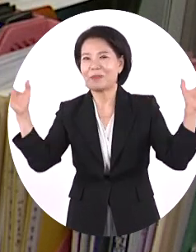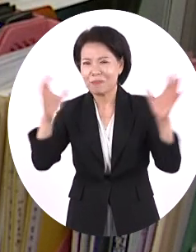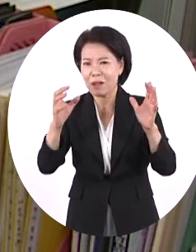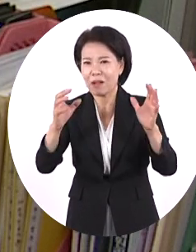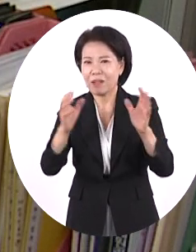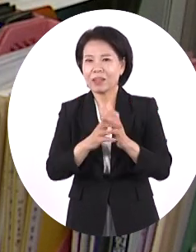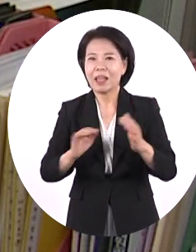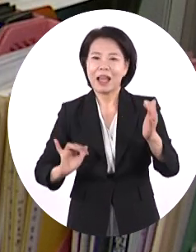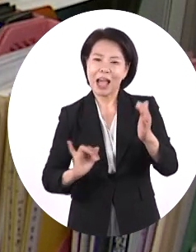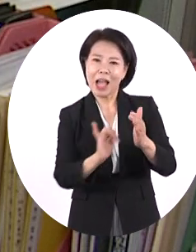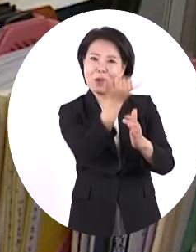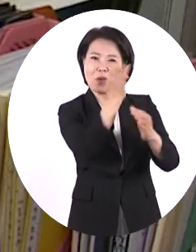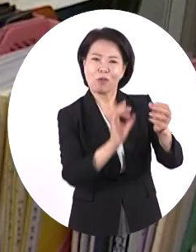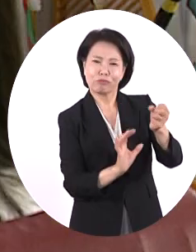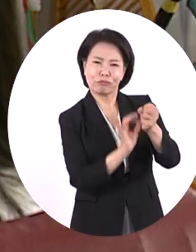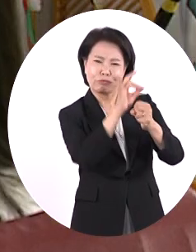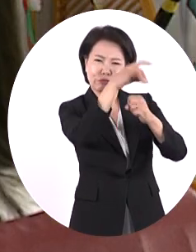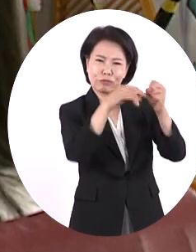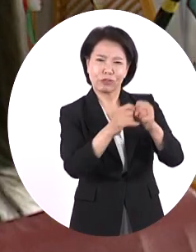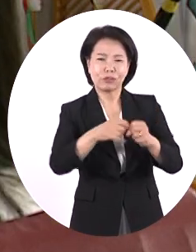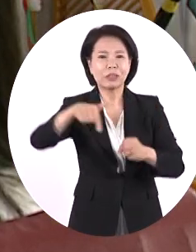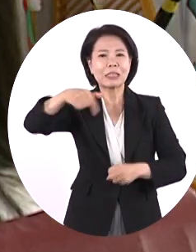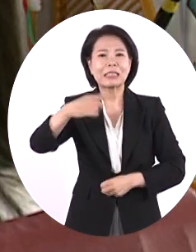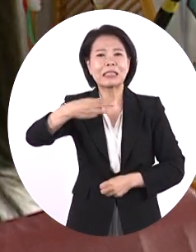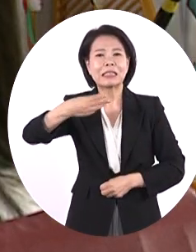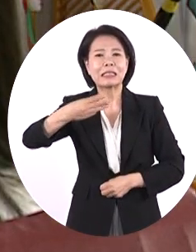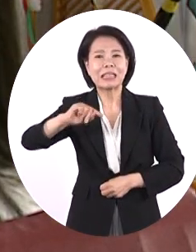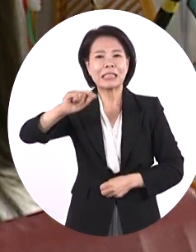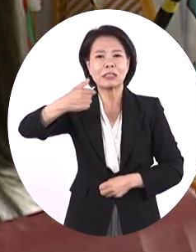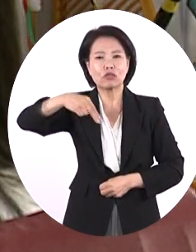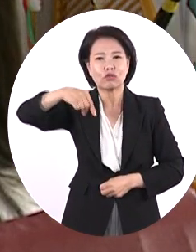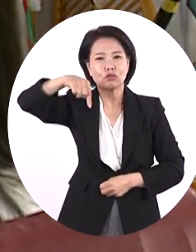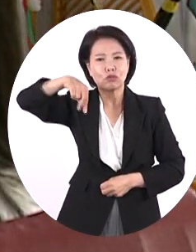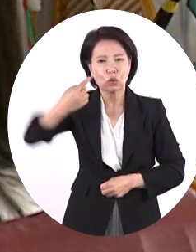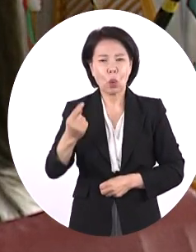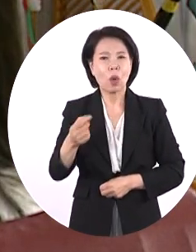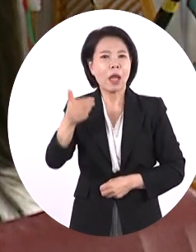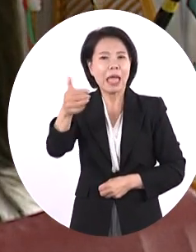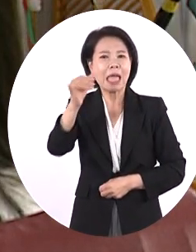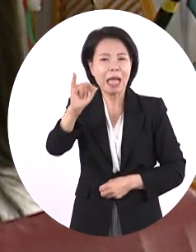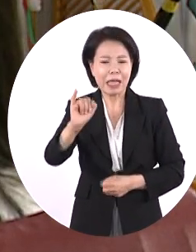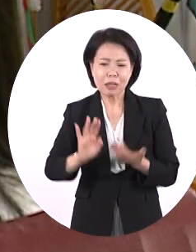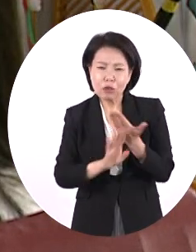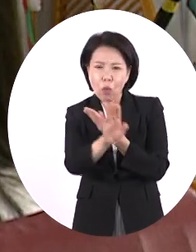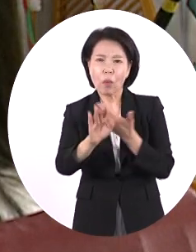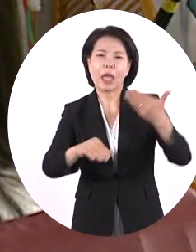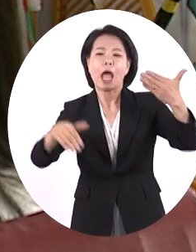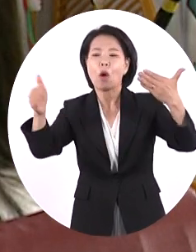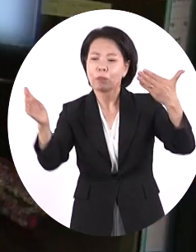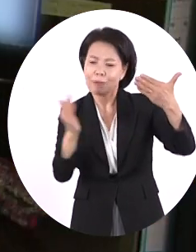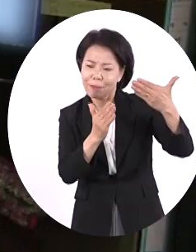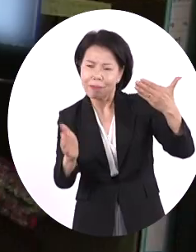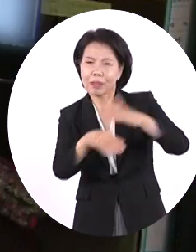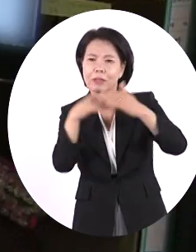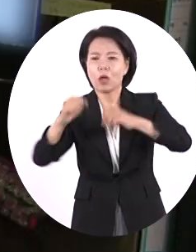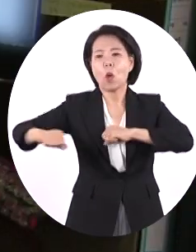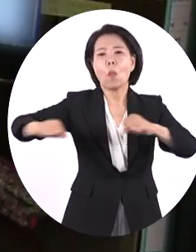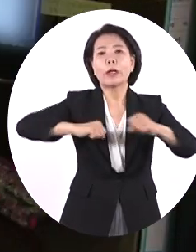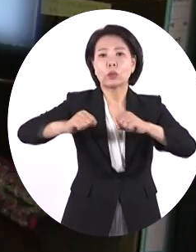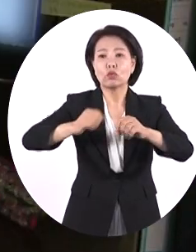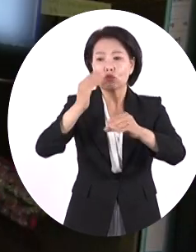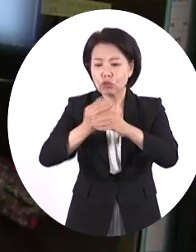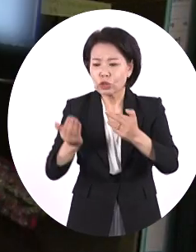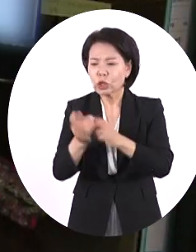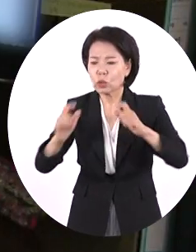모집 대상은 항공우주, 그린수소, AI, 바이오 등 9개 신성장산업 분야에서